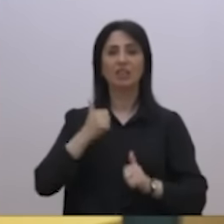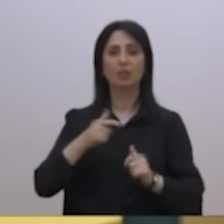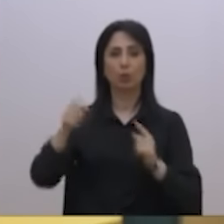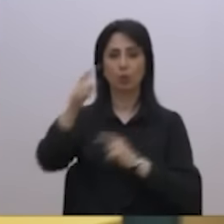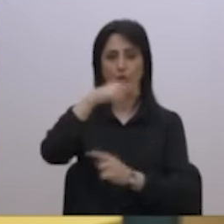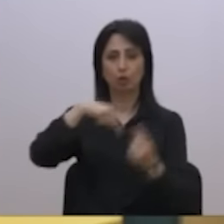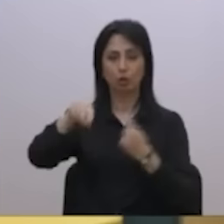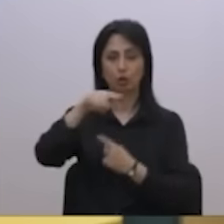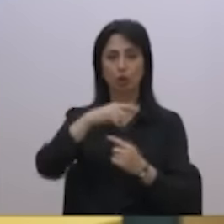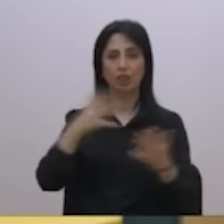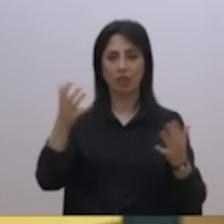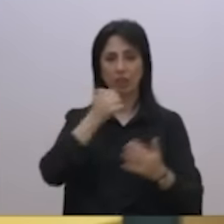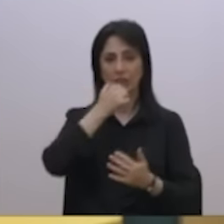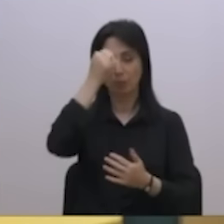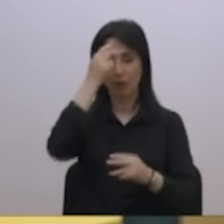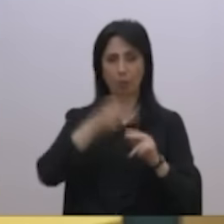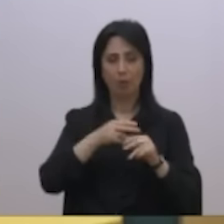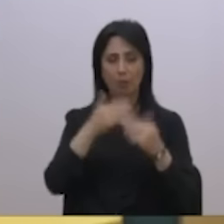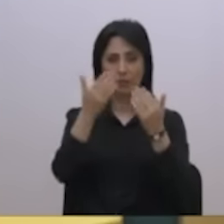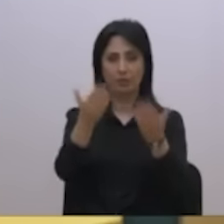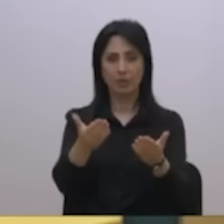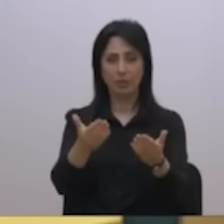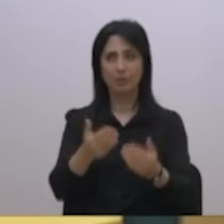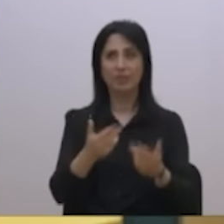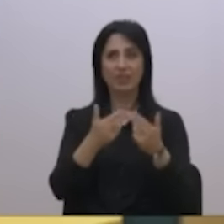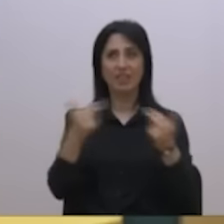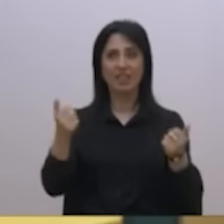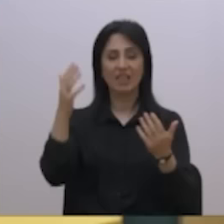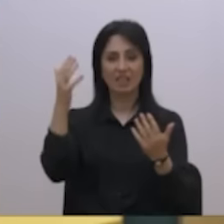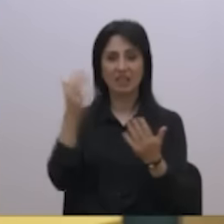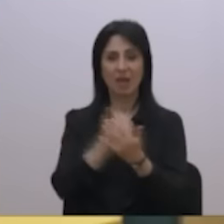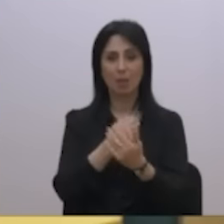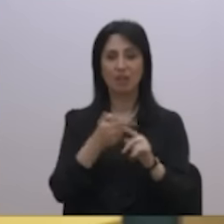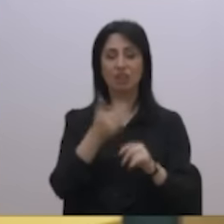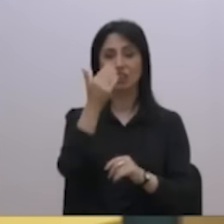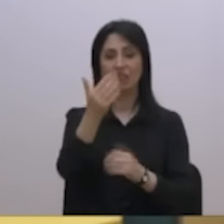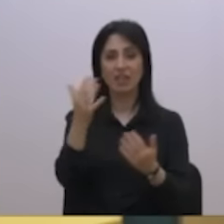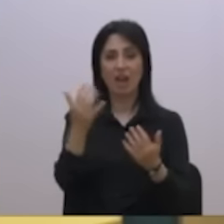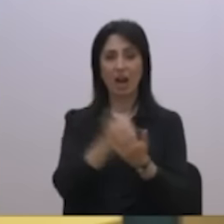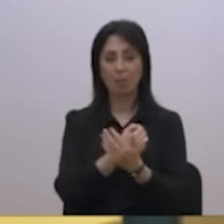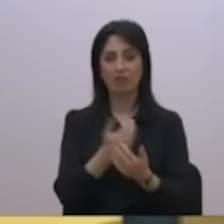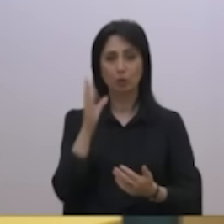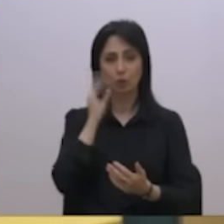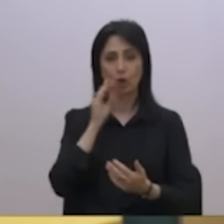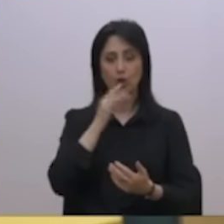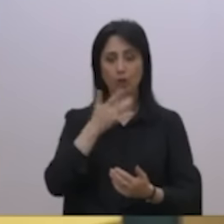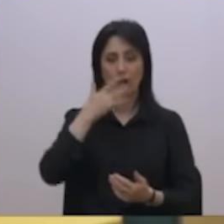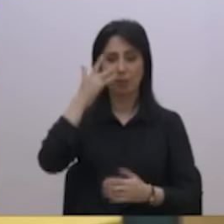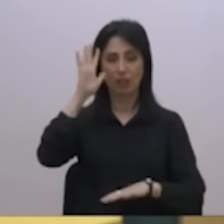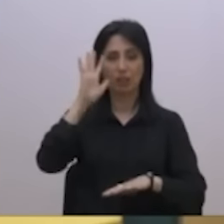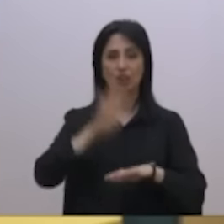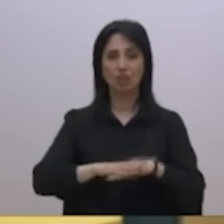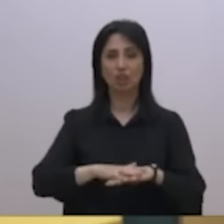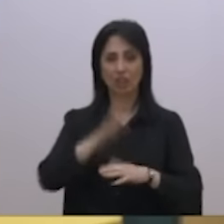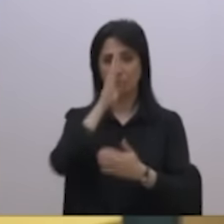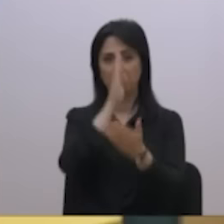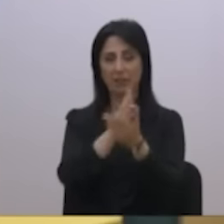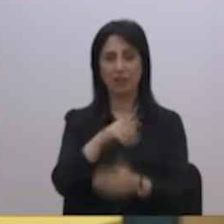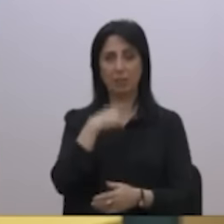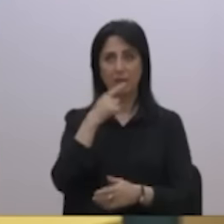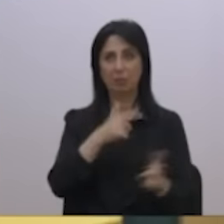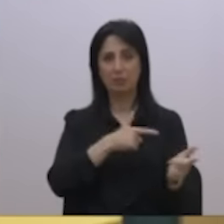შორის. და დიდი მადლობა ამისთვის თქვენ. დიახ, გამარჯვებაა და ეს თქვენი გამარჯვებაა, რომ როდესაც ამერიკის შეერთებული შტატები პირდაპირ ამბობს,